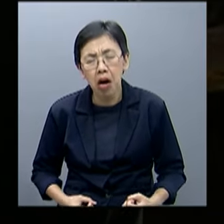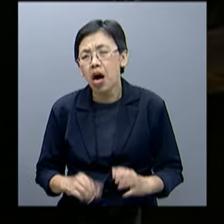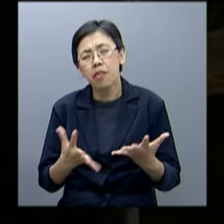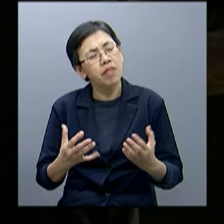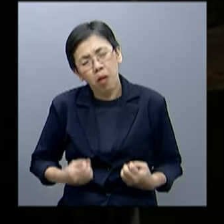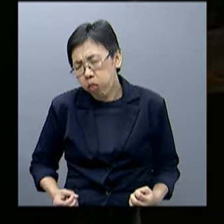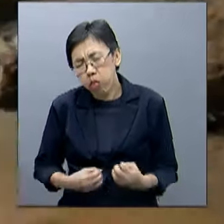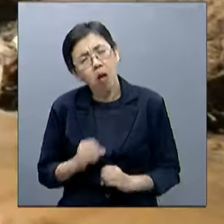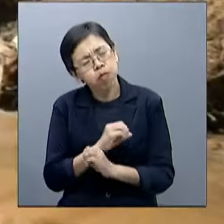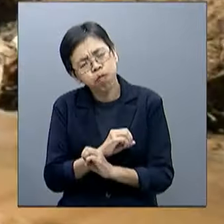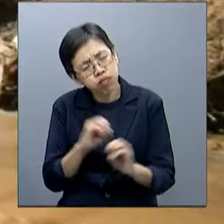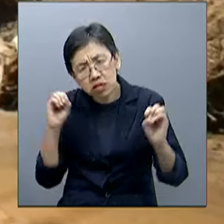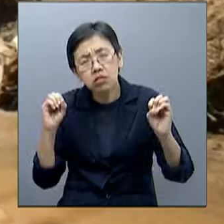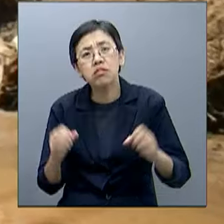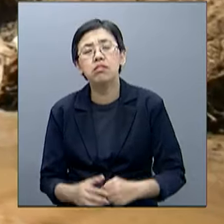ๆ